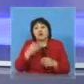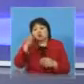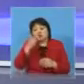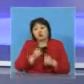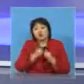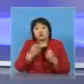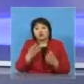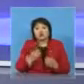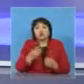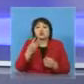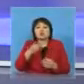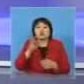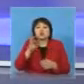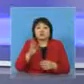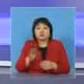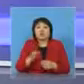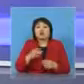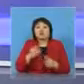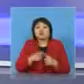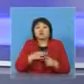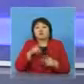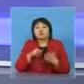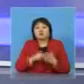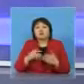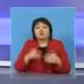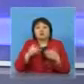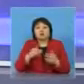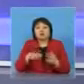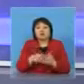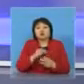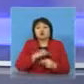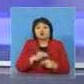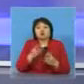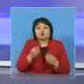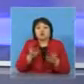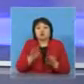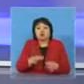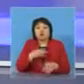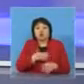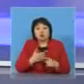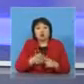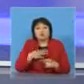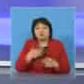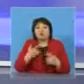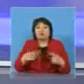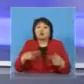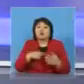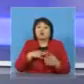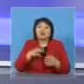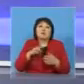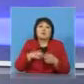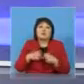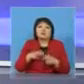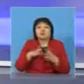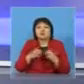ее увеличили еще на 30%. Тем не менее, вопрос повышения оплаты труда все еще остается актуальным. Эти и другие текущие